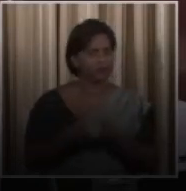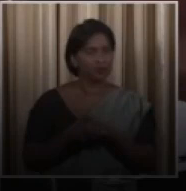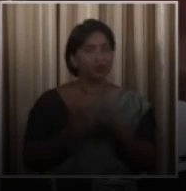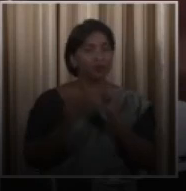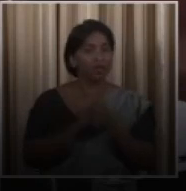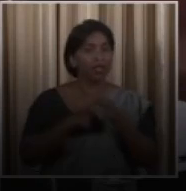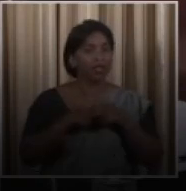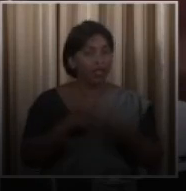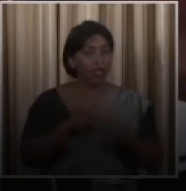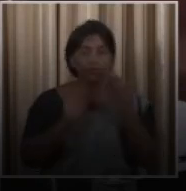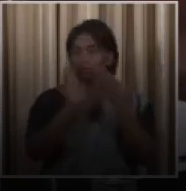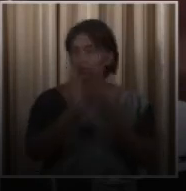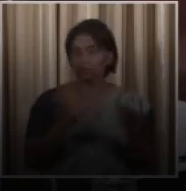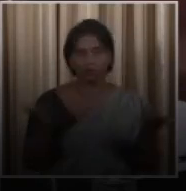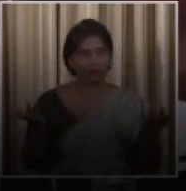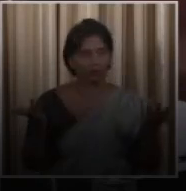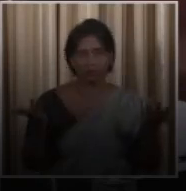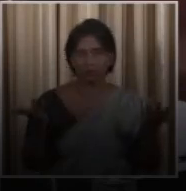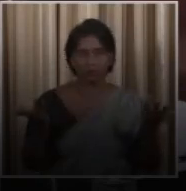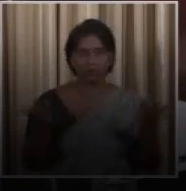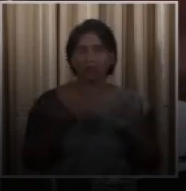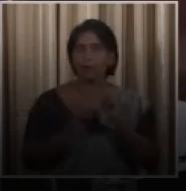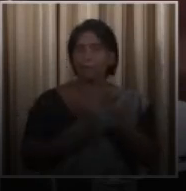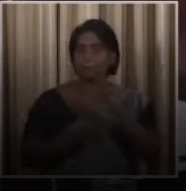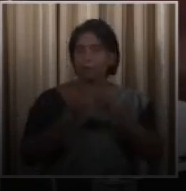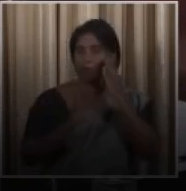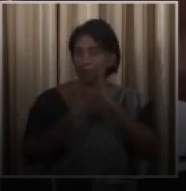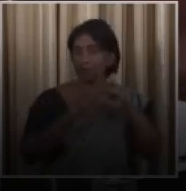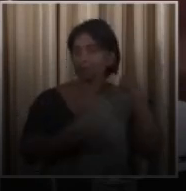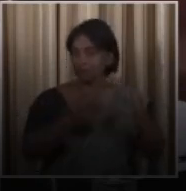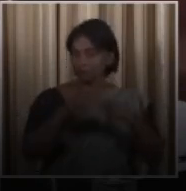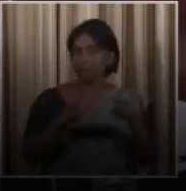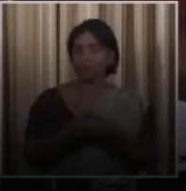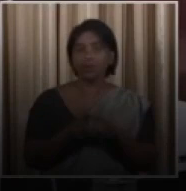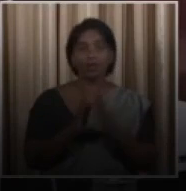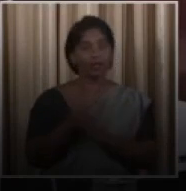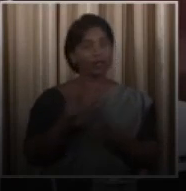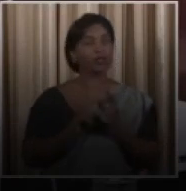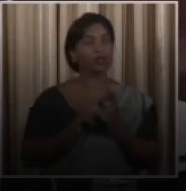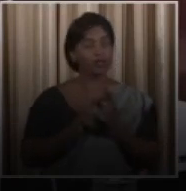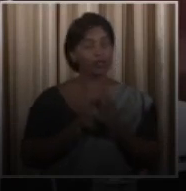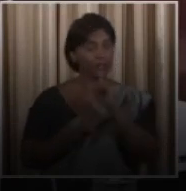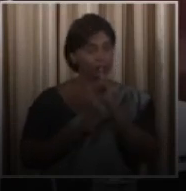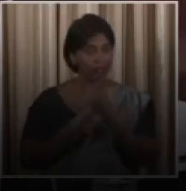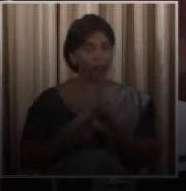කිරීමට හේතුවක් දක්වලත් නැහැ බ්‍රිතාන්‍ය පාර්ලිමේන්තු සම්ප්‍රදාය අනුව Amiti yore